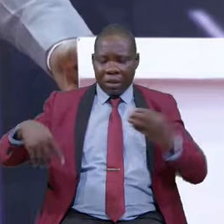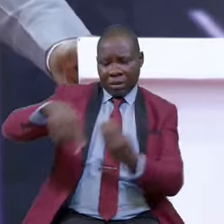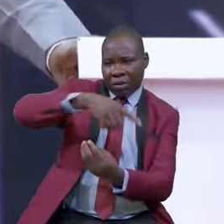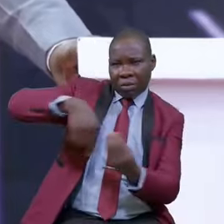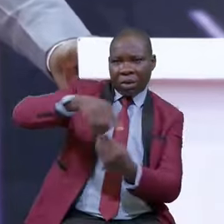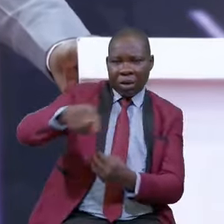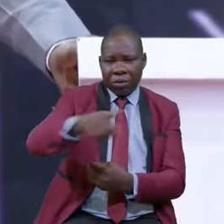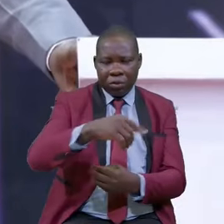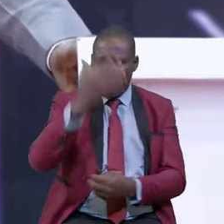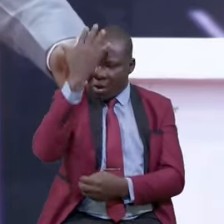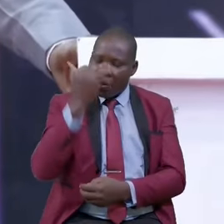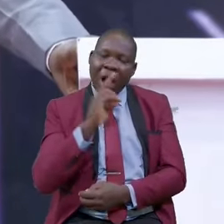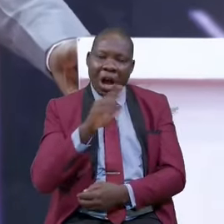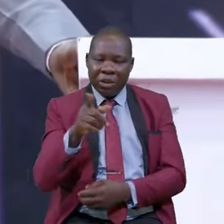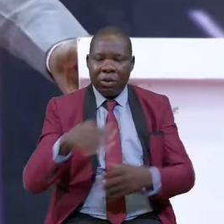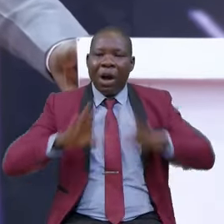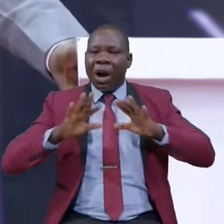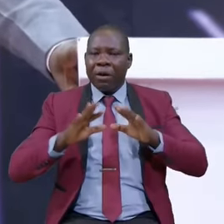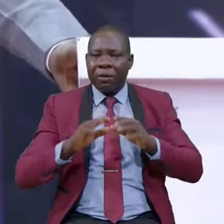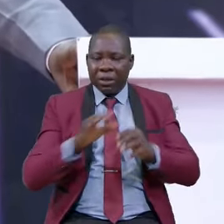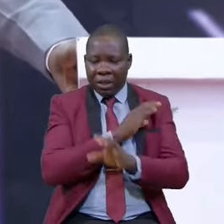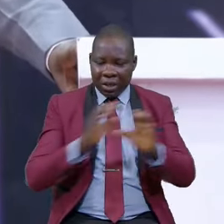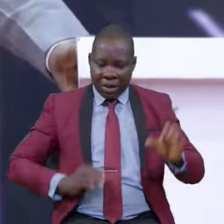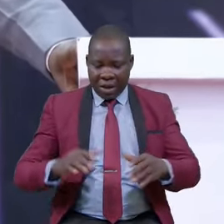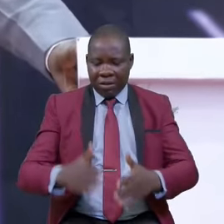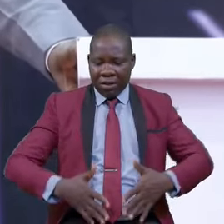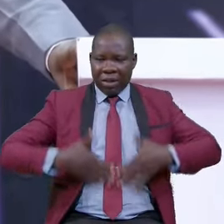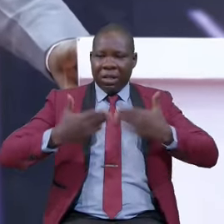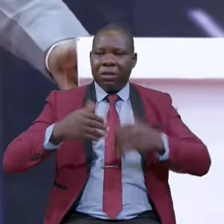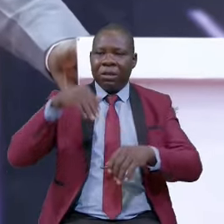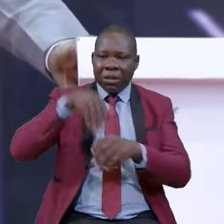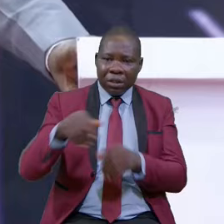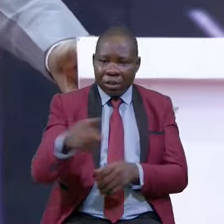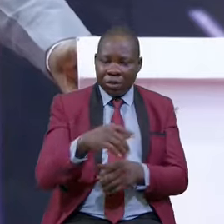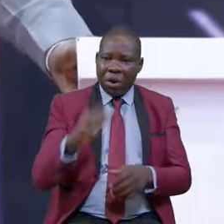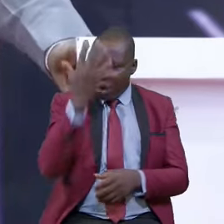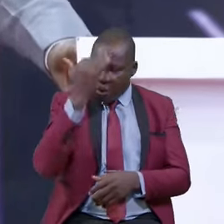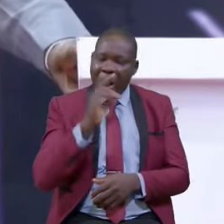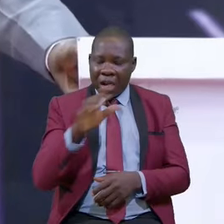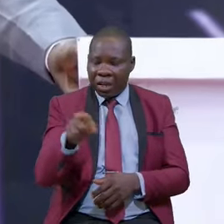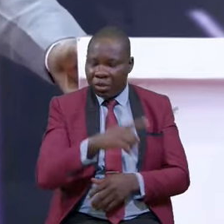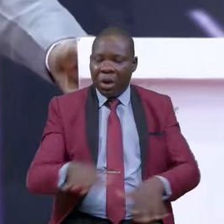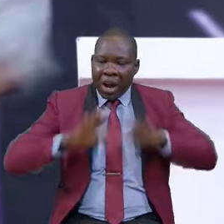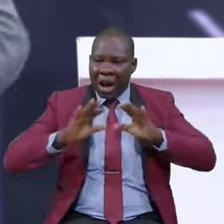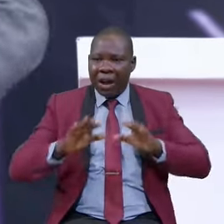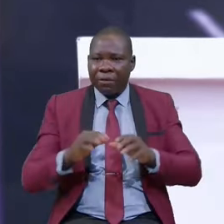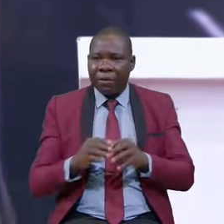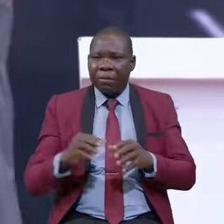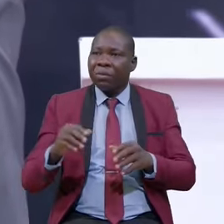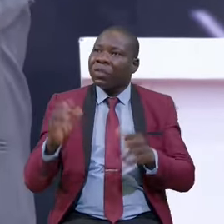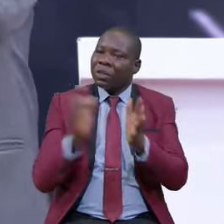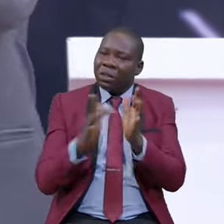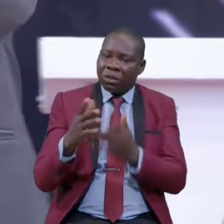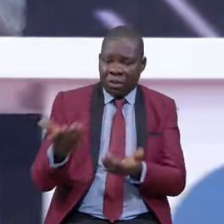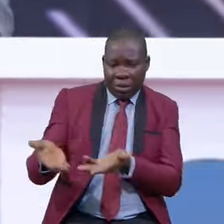qui t'environnent. Pourquoi tu as peur? Christ vit au-dedans de toi. Pourquoi tu as peur? Il est mort pour toi